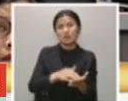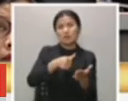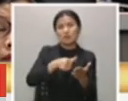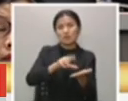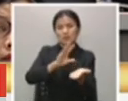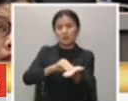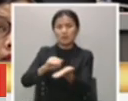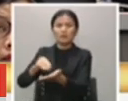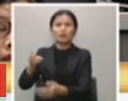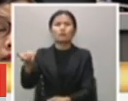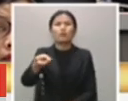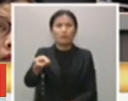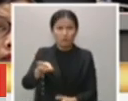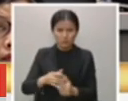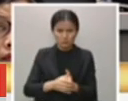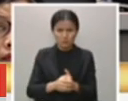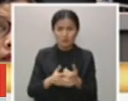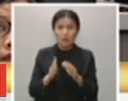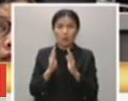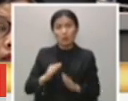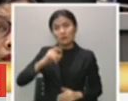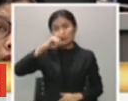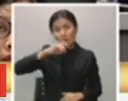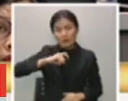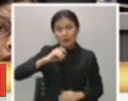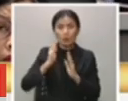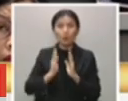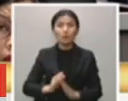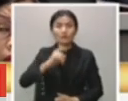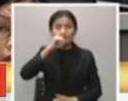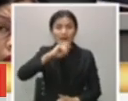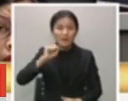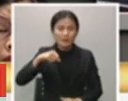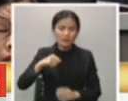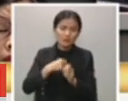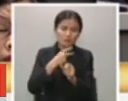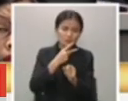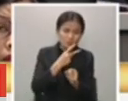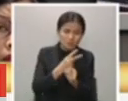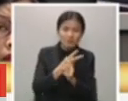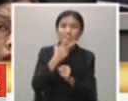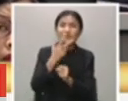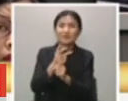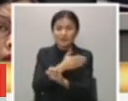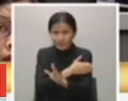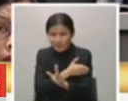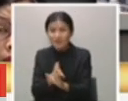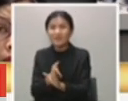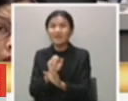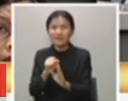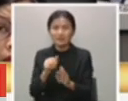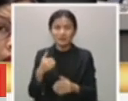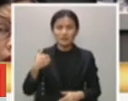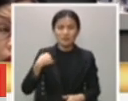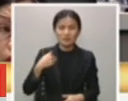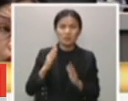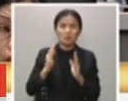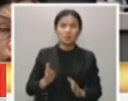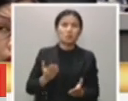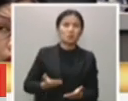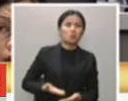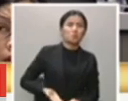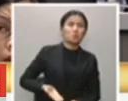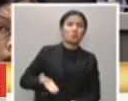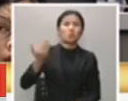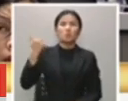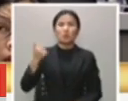ากในขณะที่คนไทยเราก็รู้ว่าในช่วงหลายปีที่ผ่านมา 2-3 ปีที่ผ่านมาเนี่ยมีเจ้าสัวเศรษฐีใน